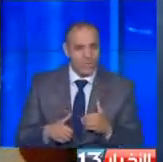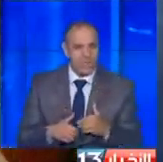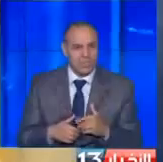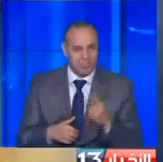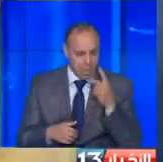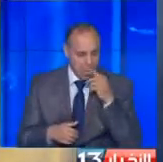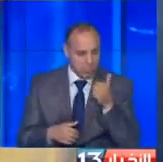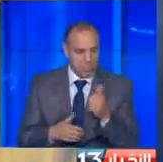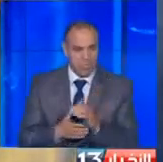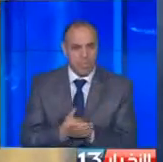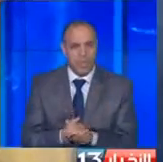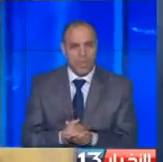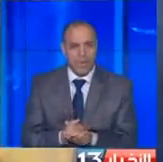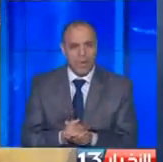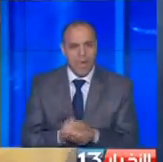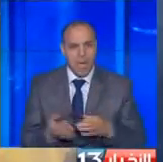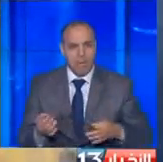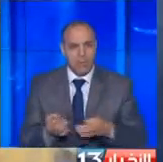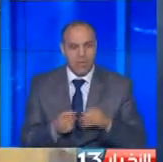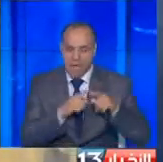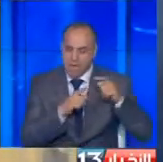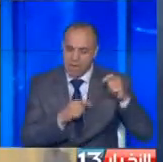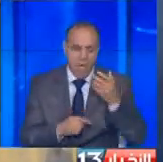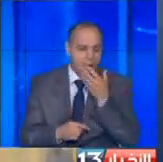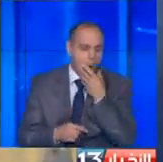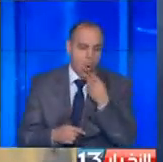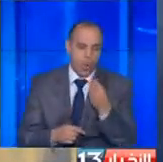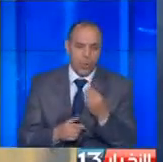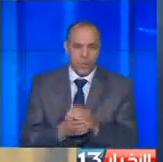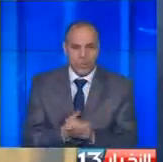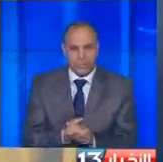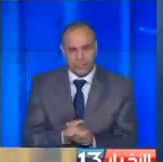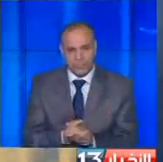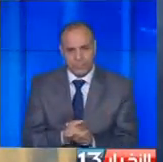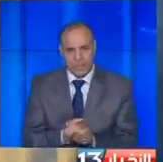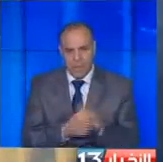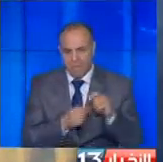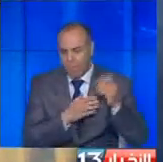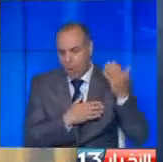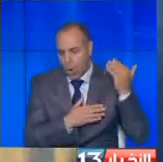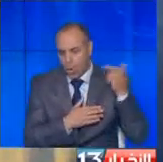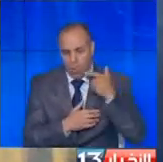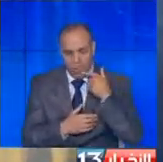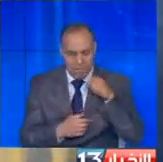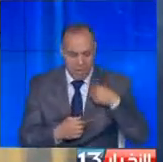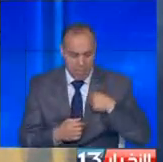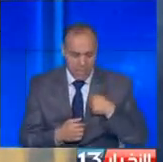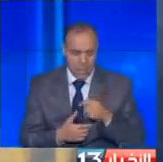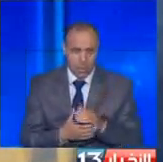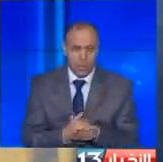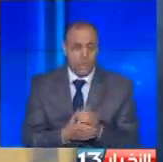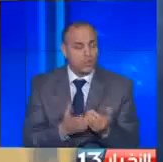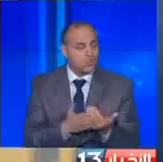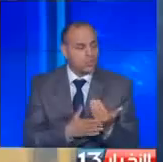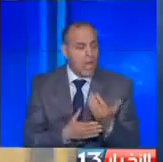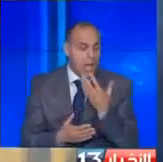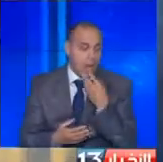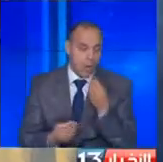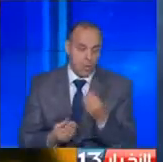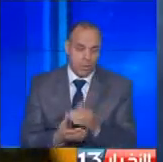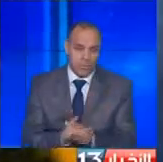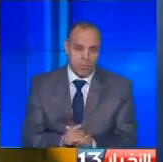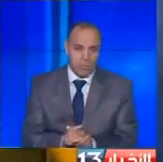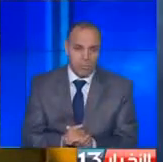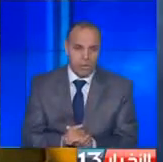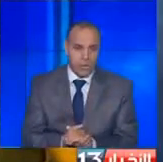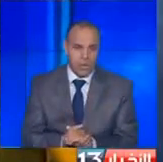هذا. موسيقى الافلام ياسر حلوة، ياسر من الافلام القدم، الافلام نتاعنا، الافلام جدد، حلوة